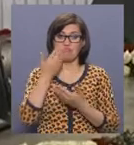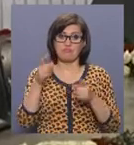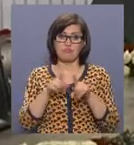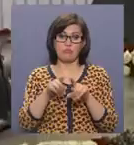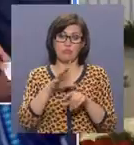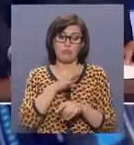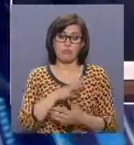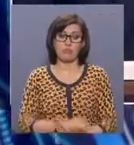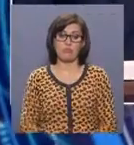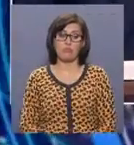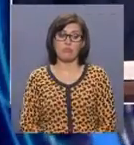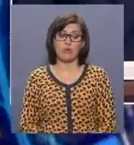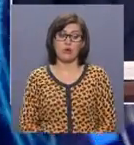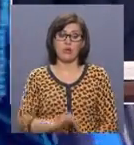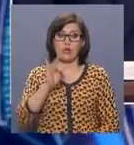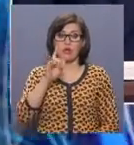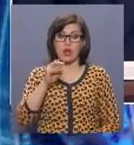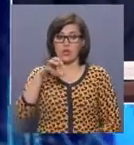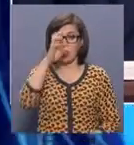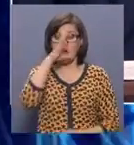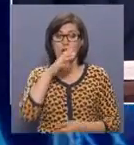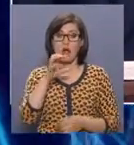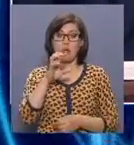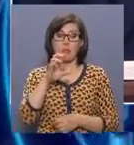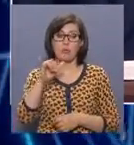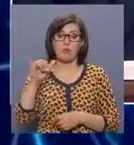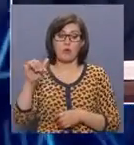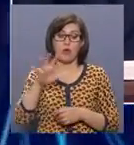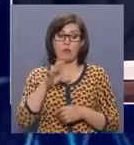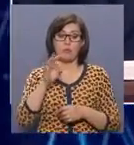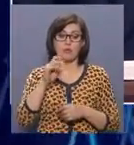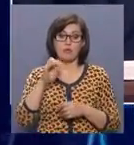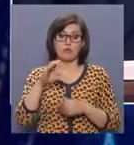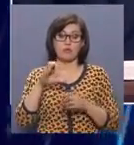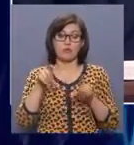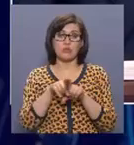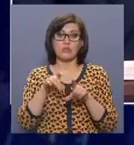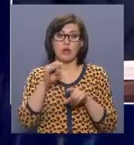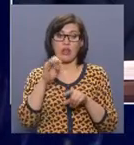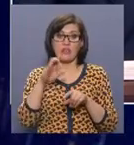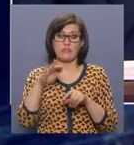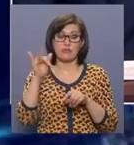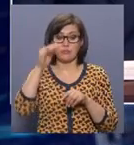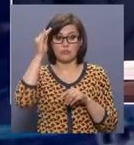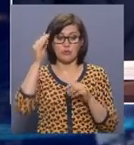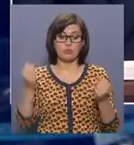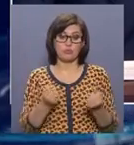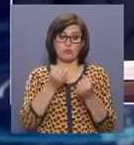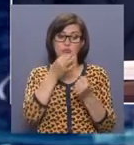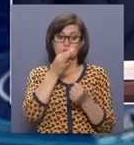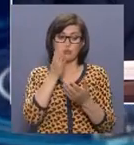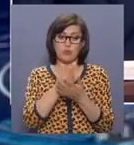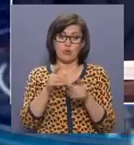жоқ. Ал Иран елінің және Біріккен ұлттар ұйымының өкілі Мэтью Ходс Қасым Жомарт Тоқаевтың пікірін қолдайтын болып